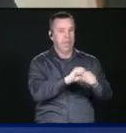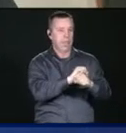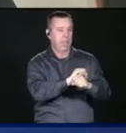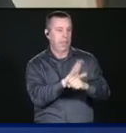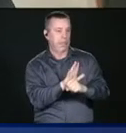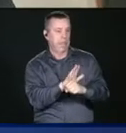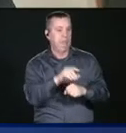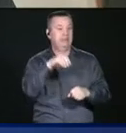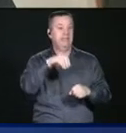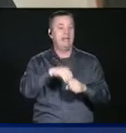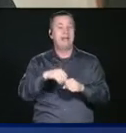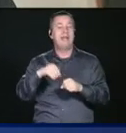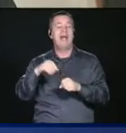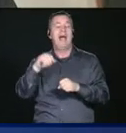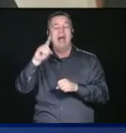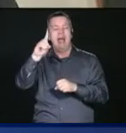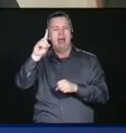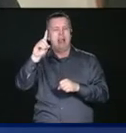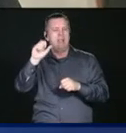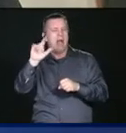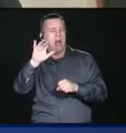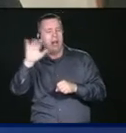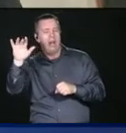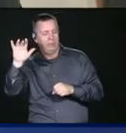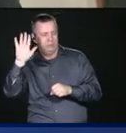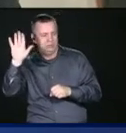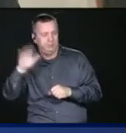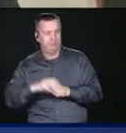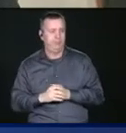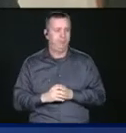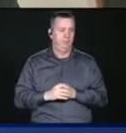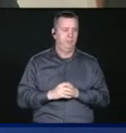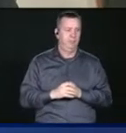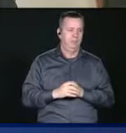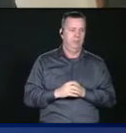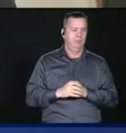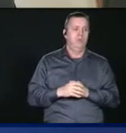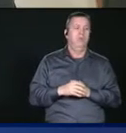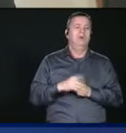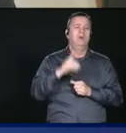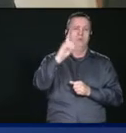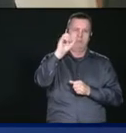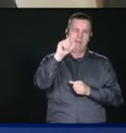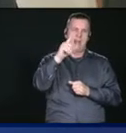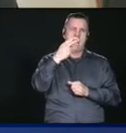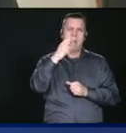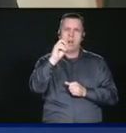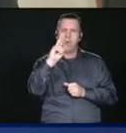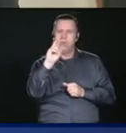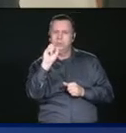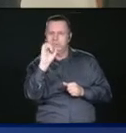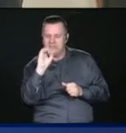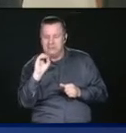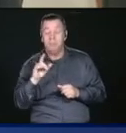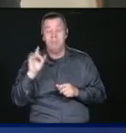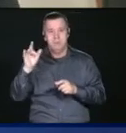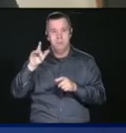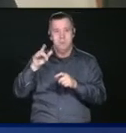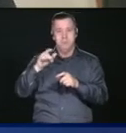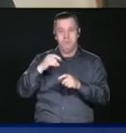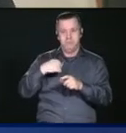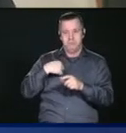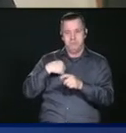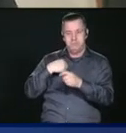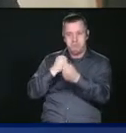de Dalhousie. Le Centre de recherche national du Canada va travailler avec des manufacturiers afin que